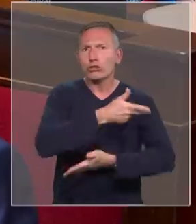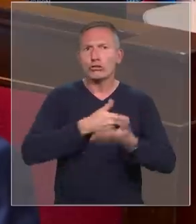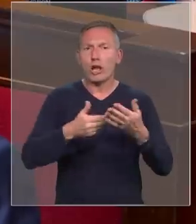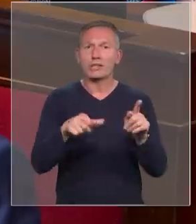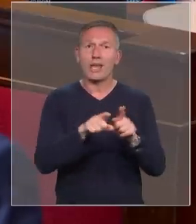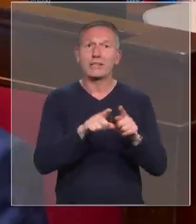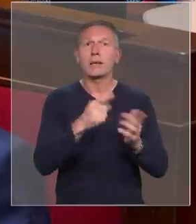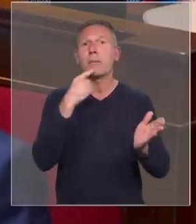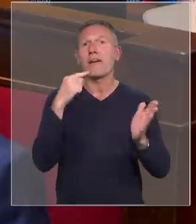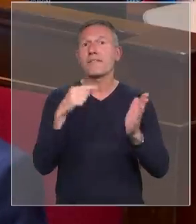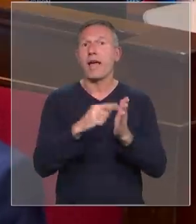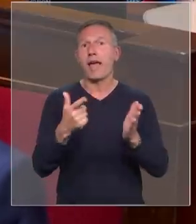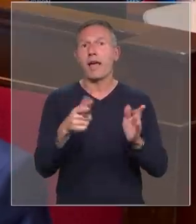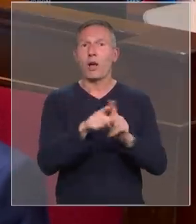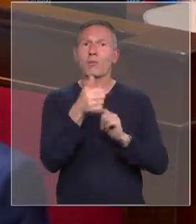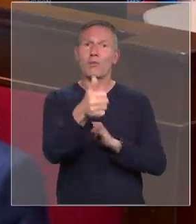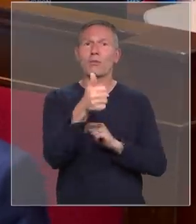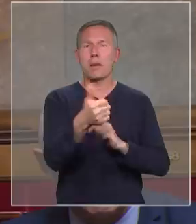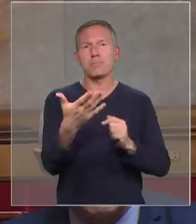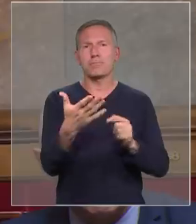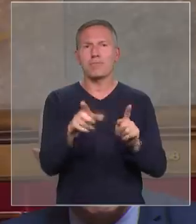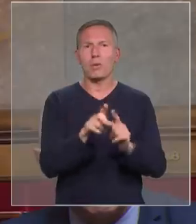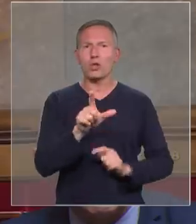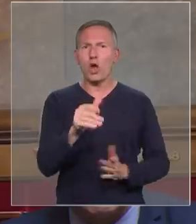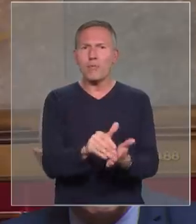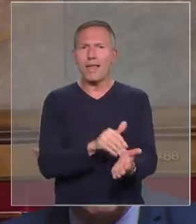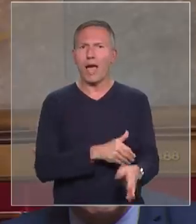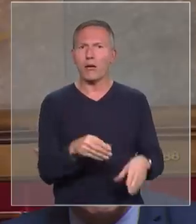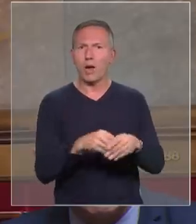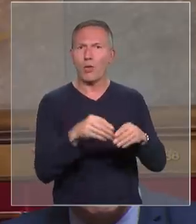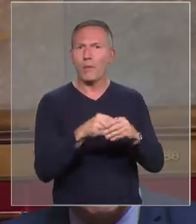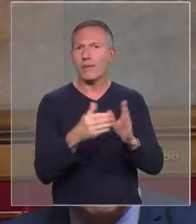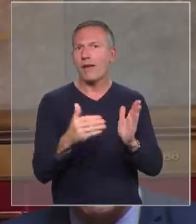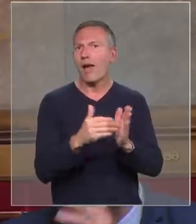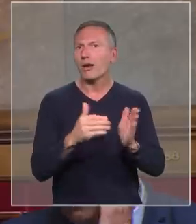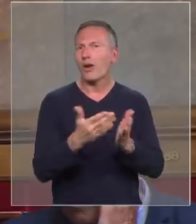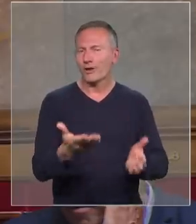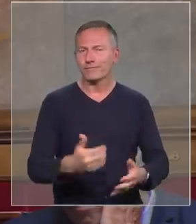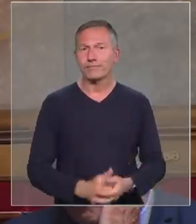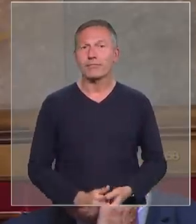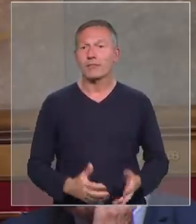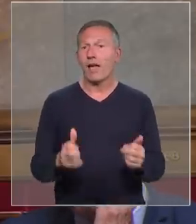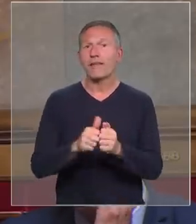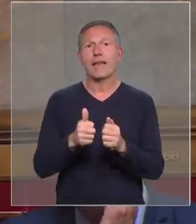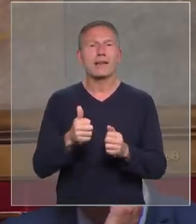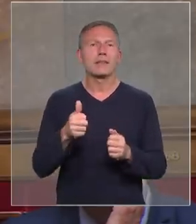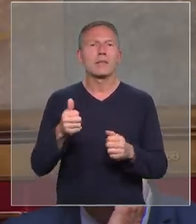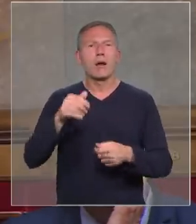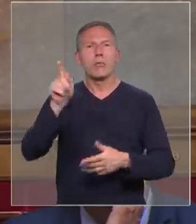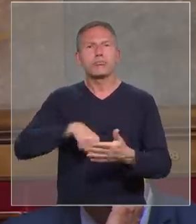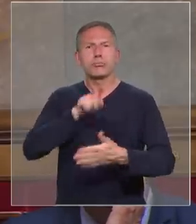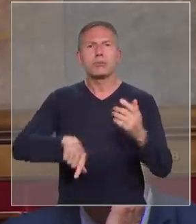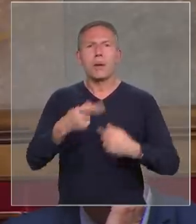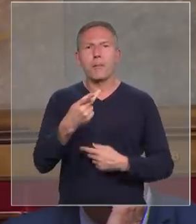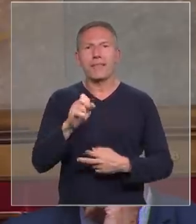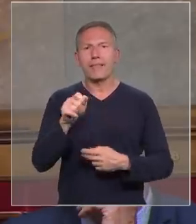cela, vous préférez, sous couvert de ce plan logement, faire 2 milliards d'euros d'économies, encore une fois, en sacrifiant le Pinel et le prêt à taux zéro